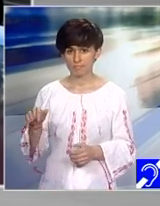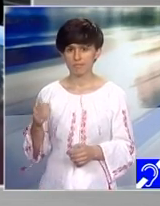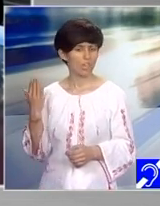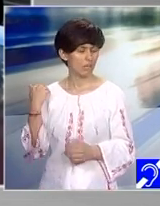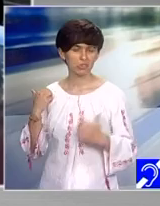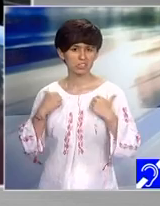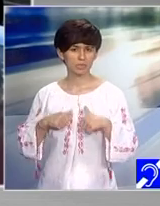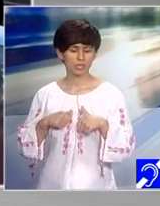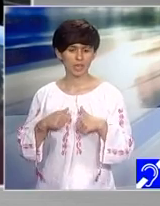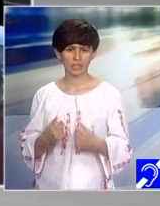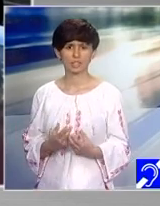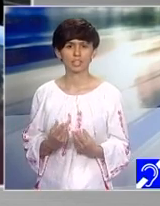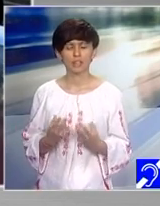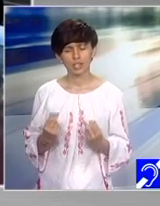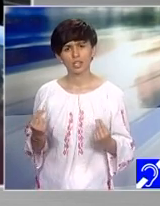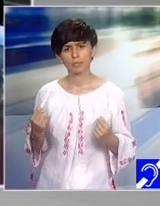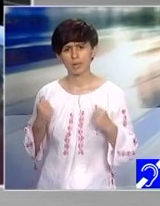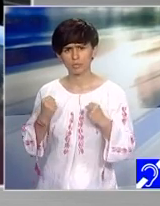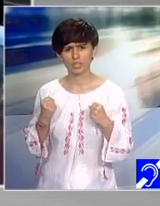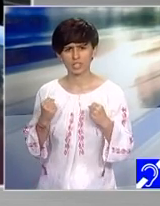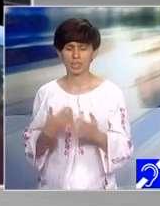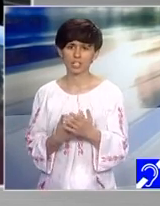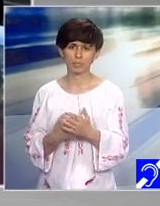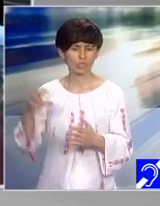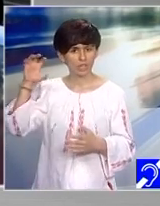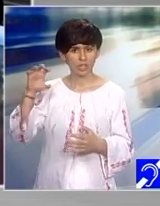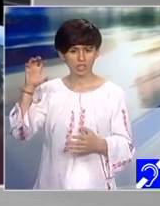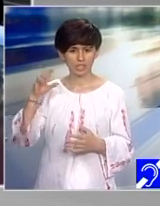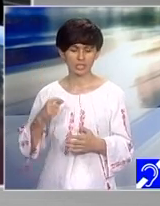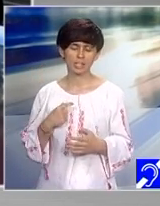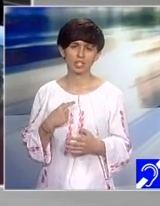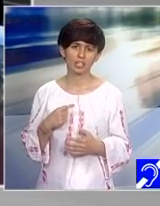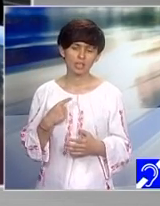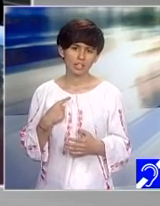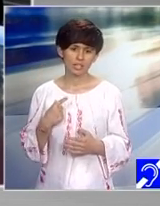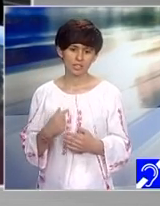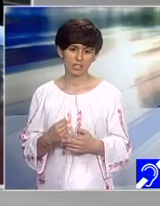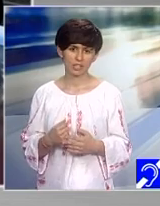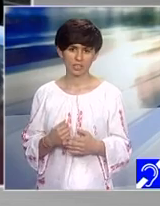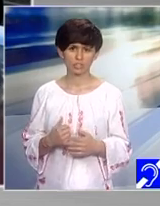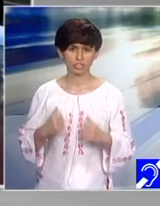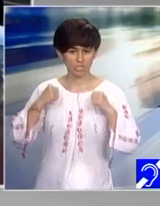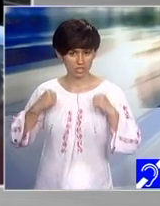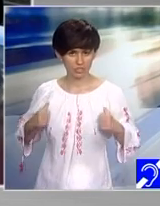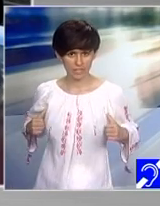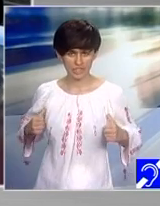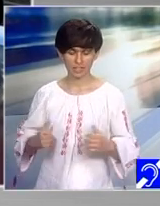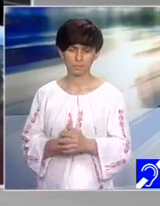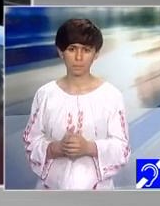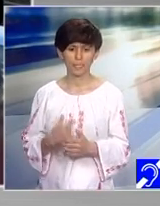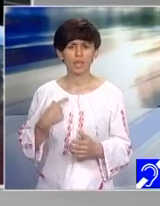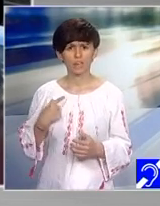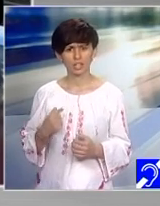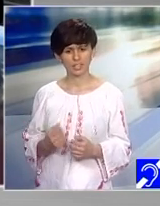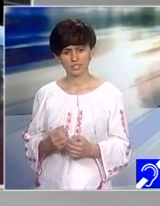poate mai mult iarna, pentru că în Ardeal avea un prestigiu foarte mare pieptarul. Și este groasă. Este într-o pânză mai groasă,